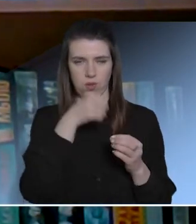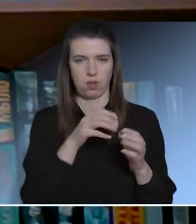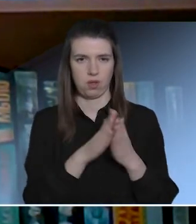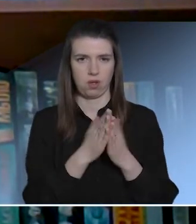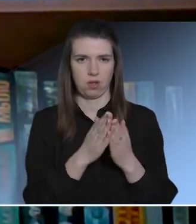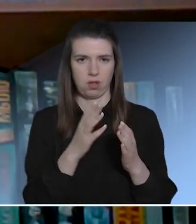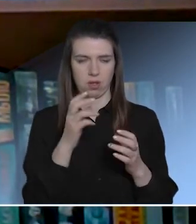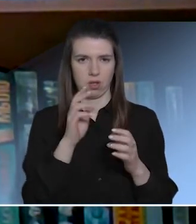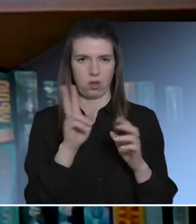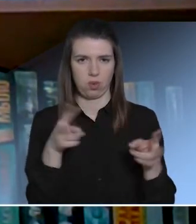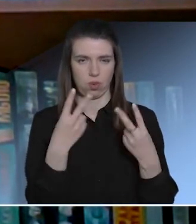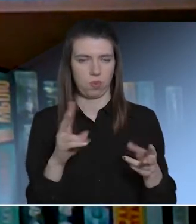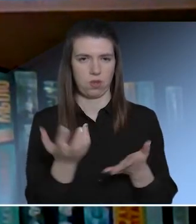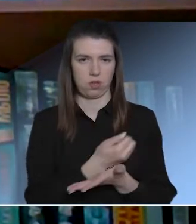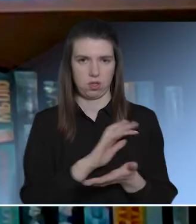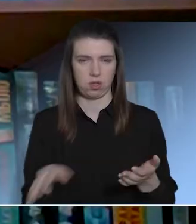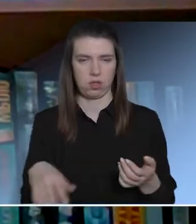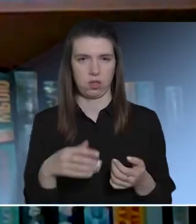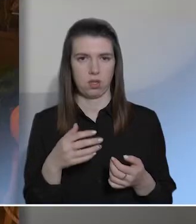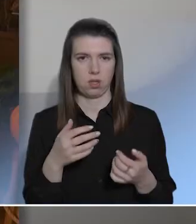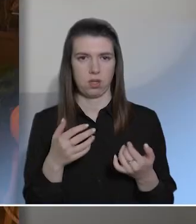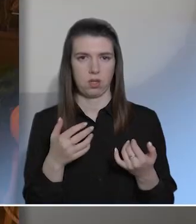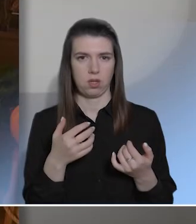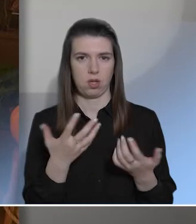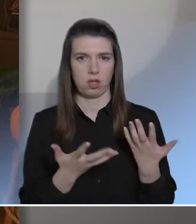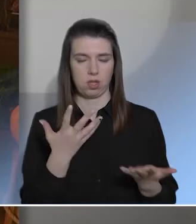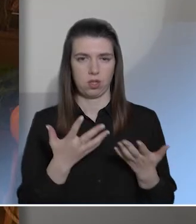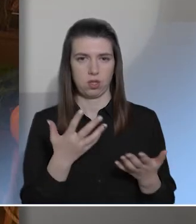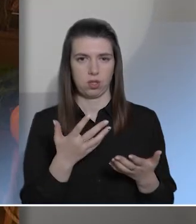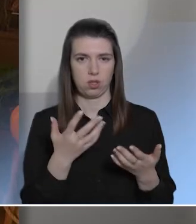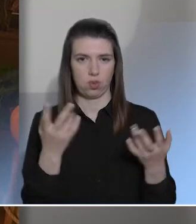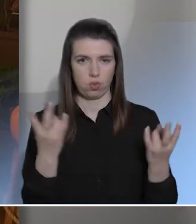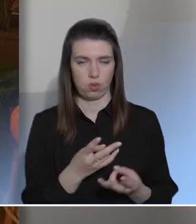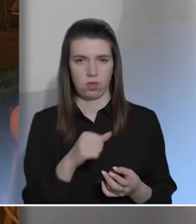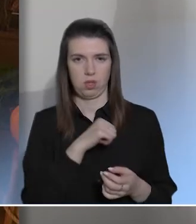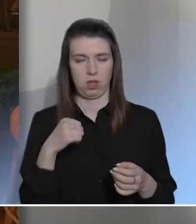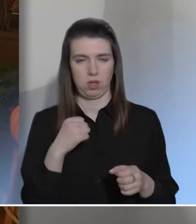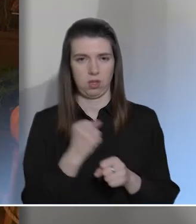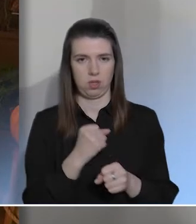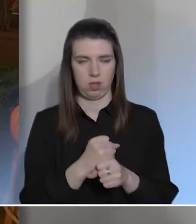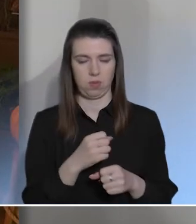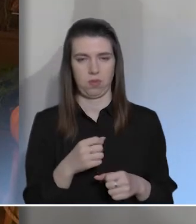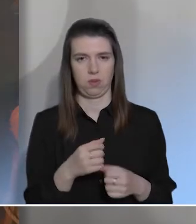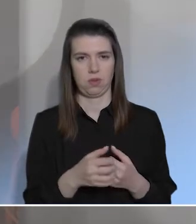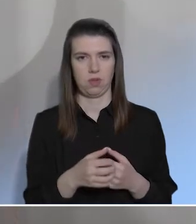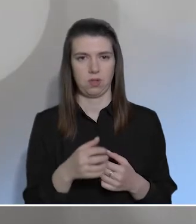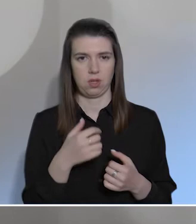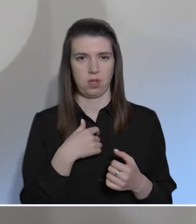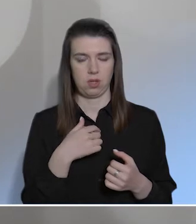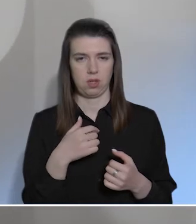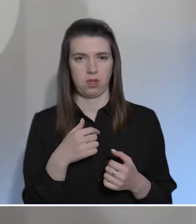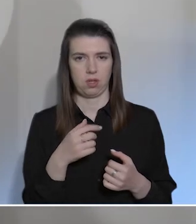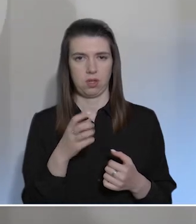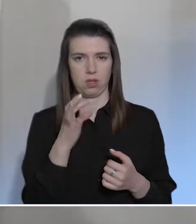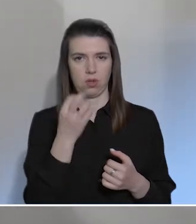я поискала в Ростове книжный клуб, не нашла. А если чего-то нет, но очень нужно, то сделай это сама. Я в